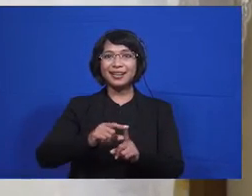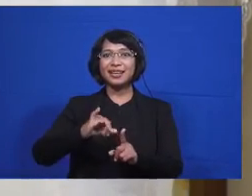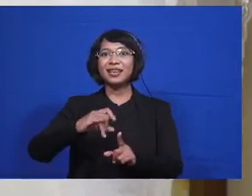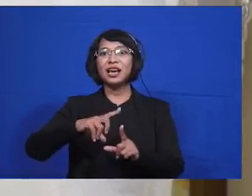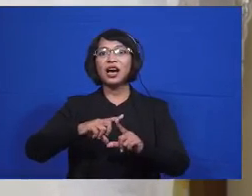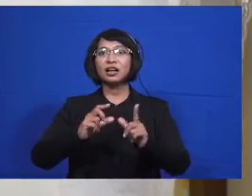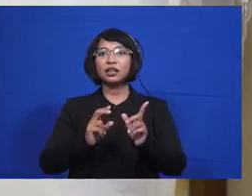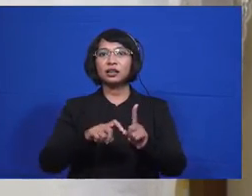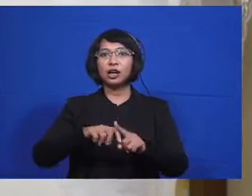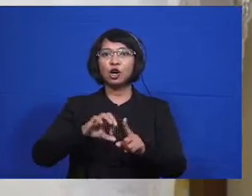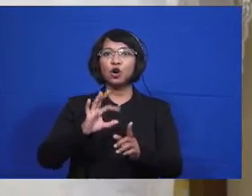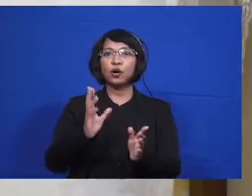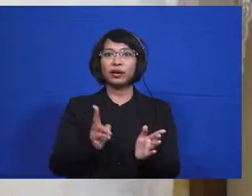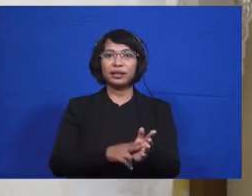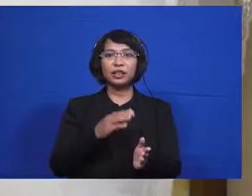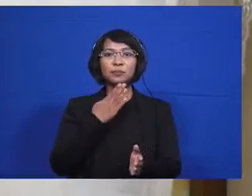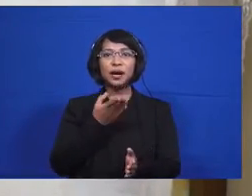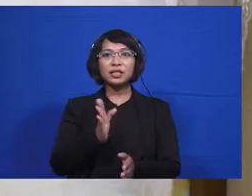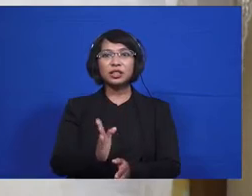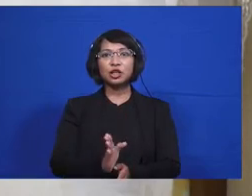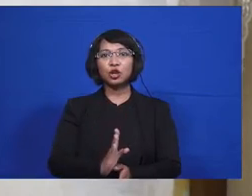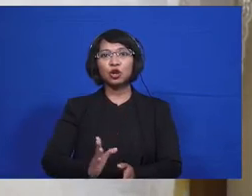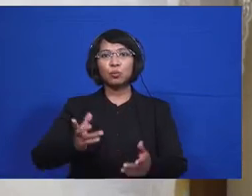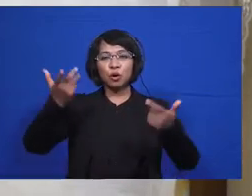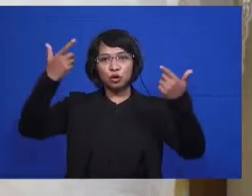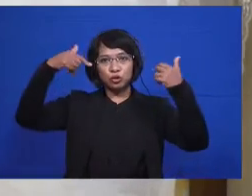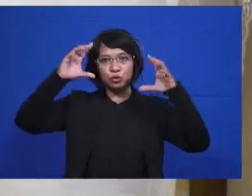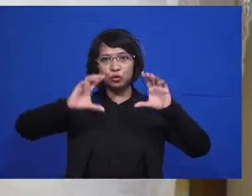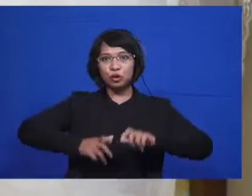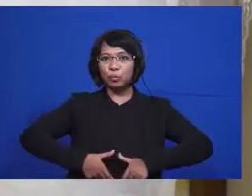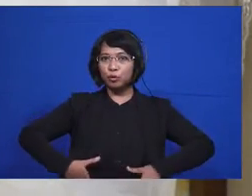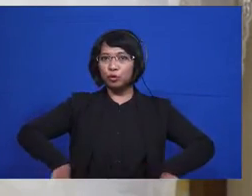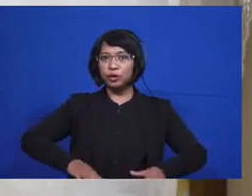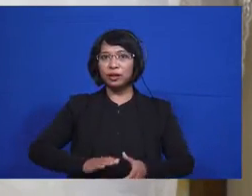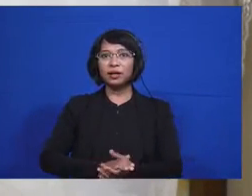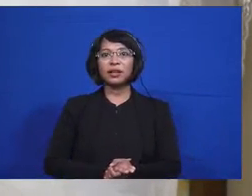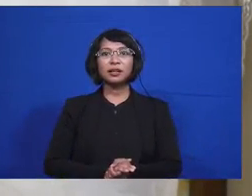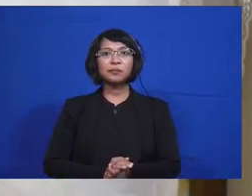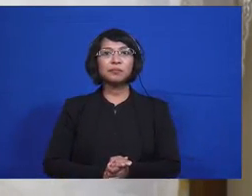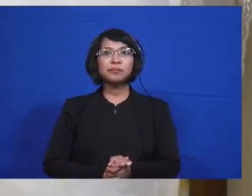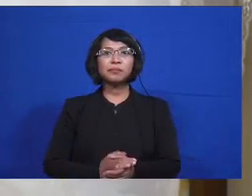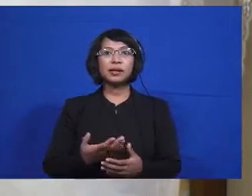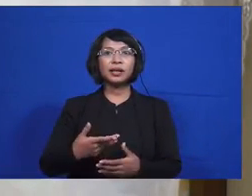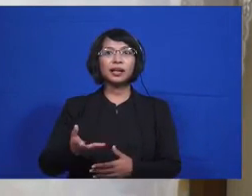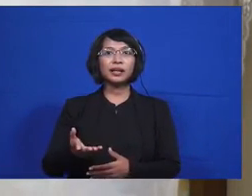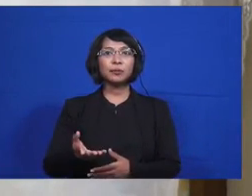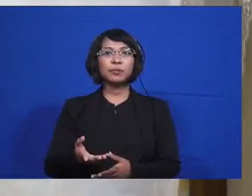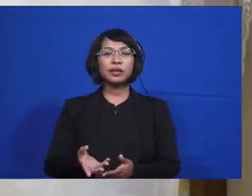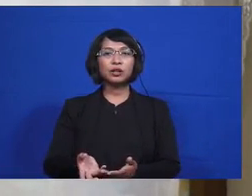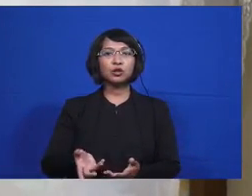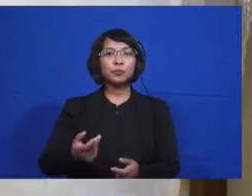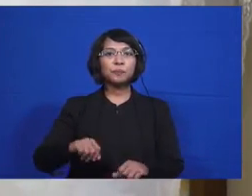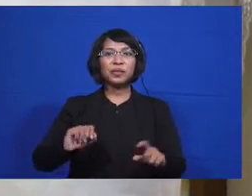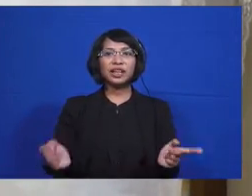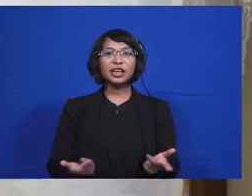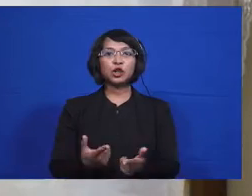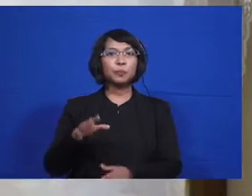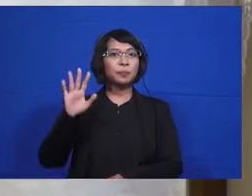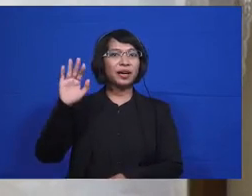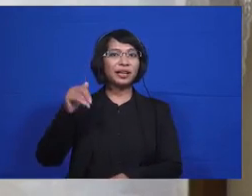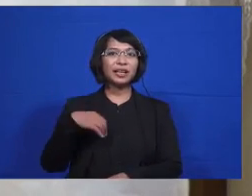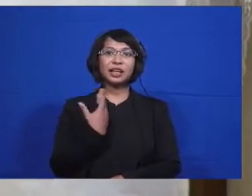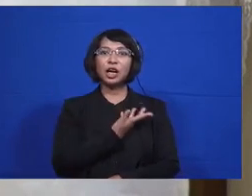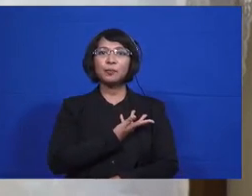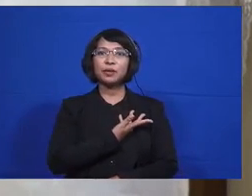kami haturkan kepada para romo, bruder, suster yang telah mengenalkan kami pada hidup panggilan sehingga kami